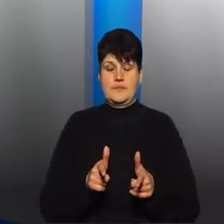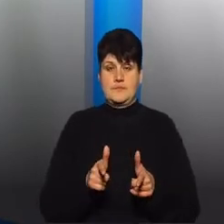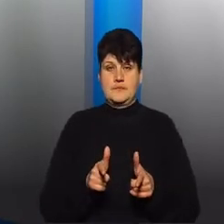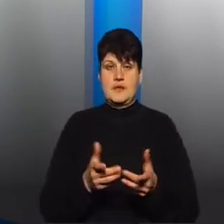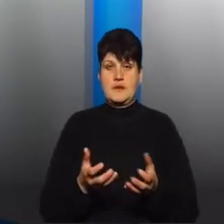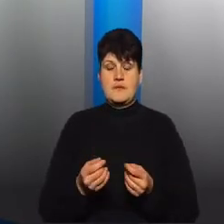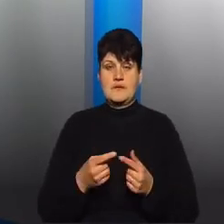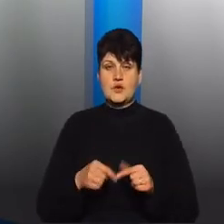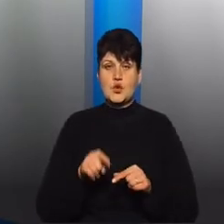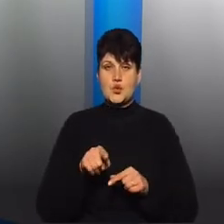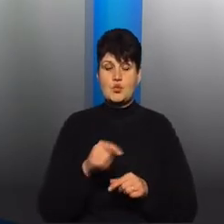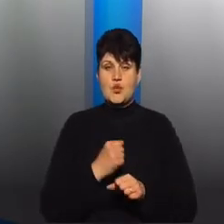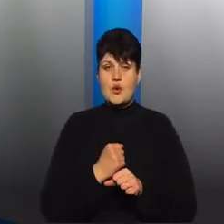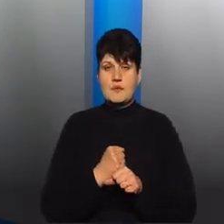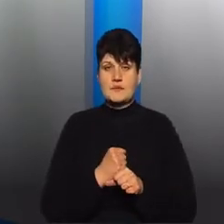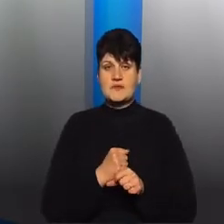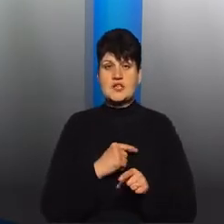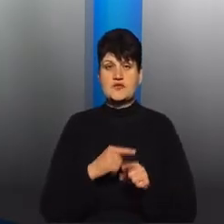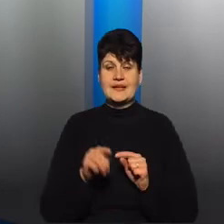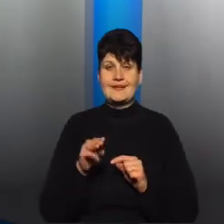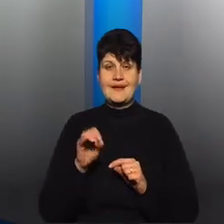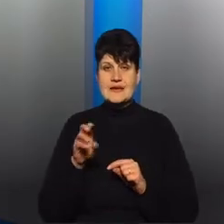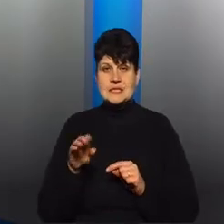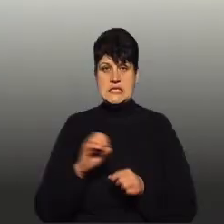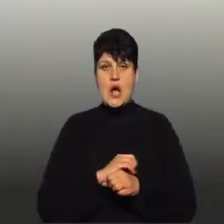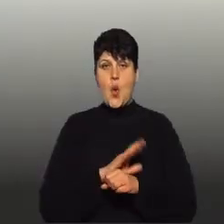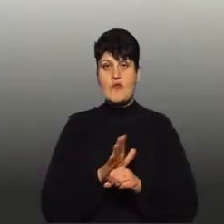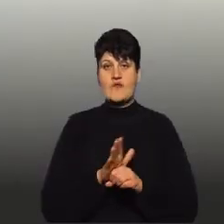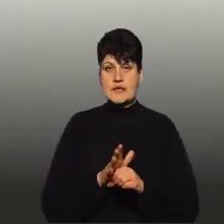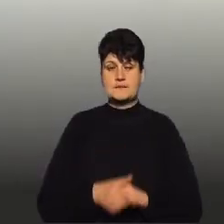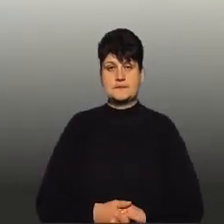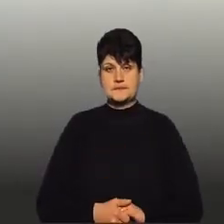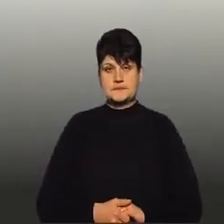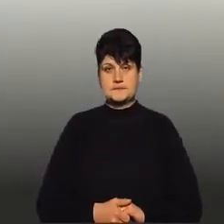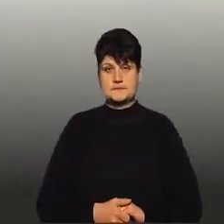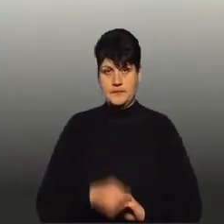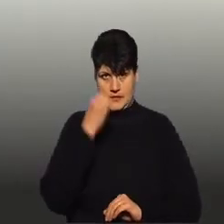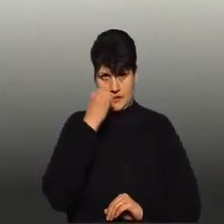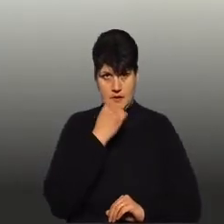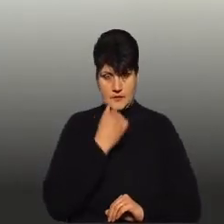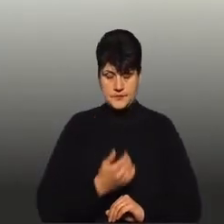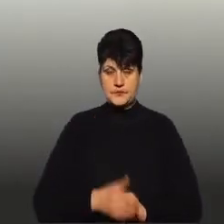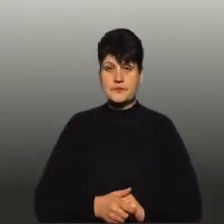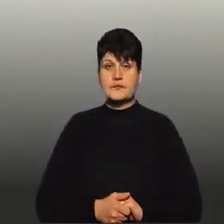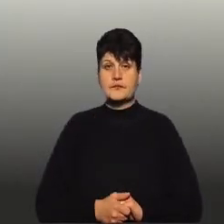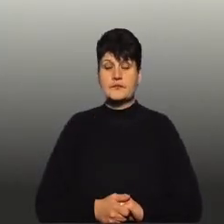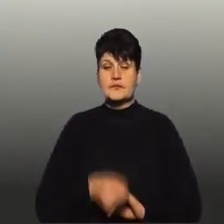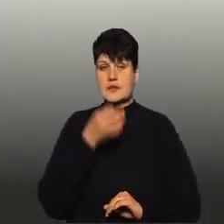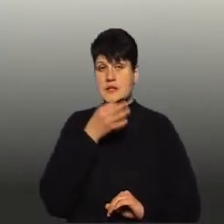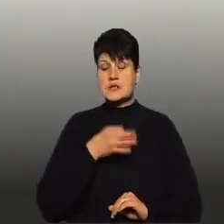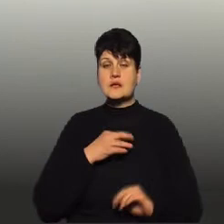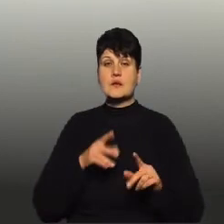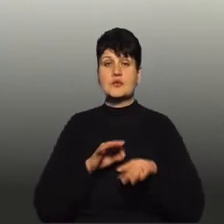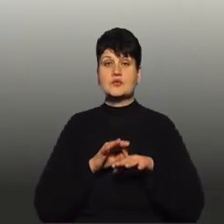робиться швидкий тест на ковід. Дякуємо за відповідь. Скажіть також, як відбуваються пологи, якщо породілля